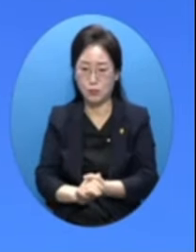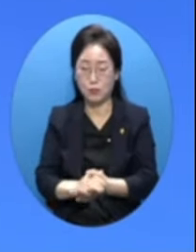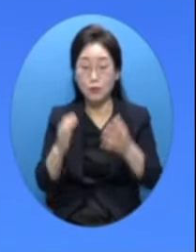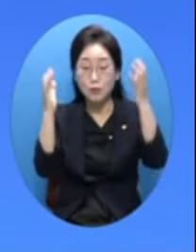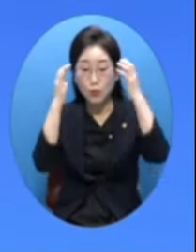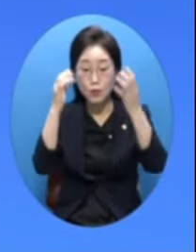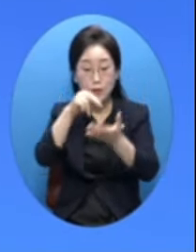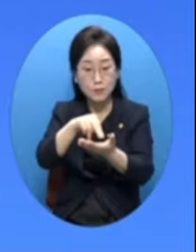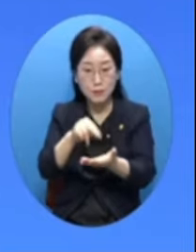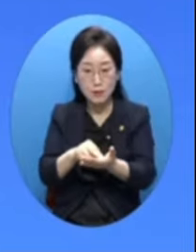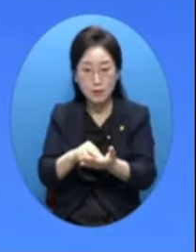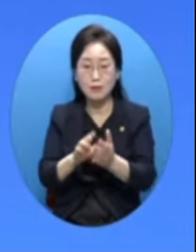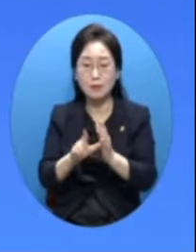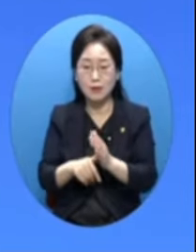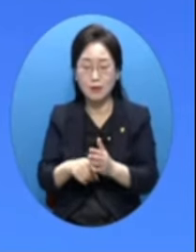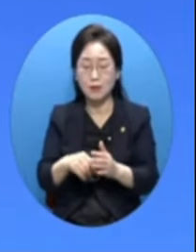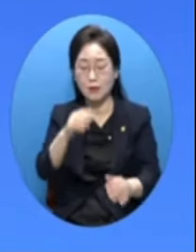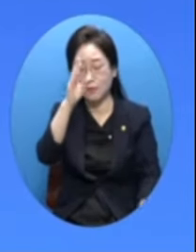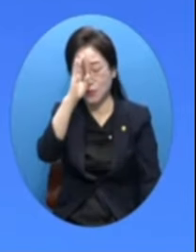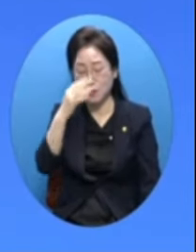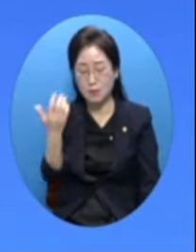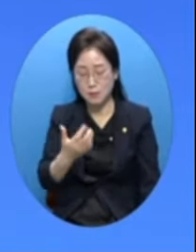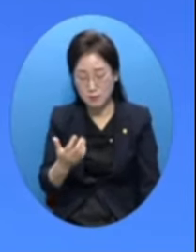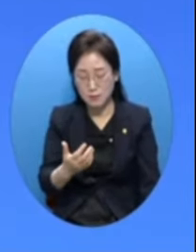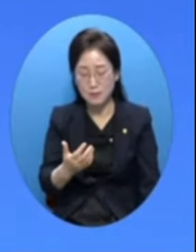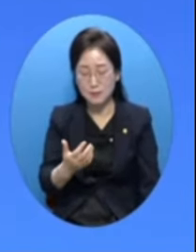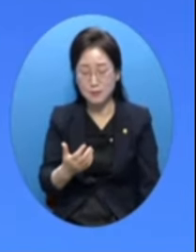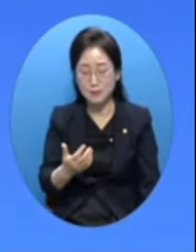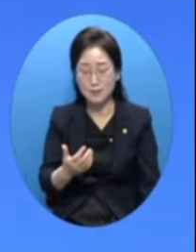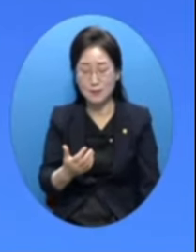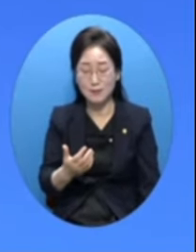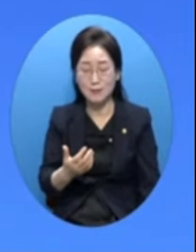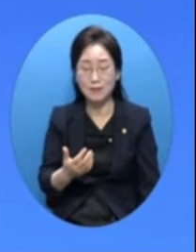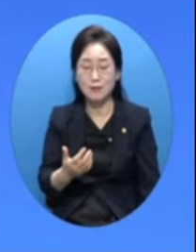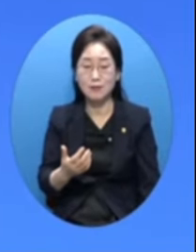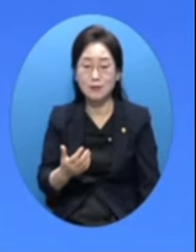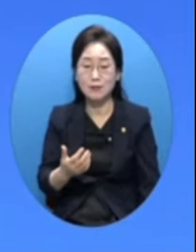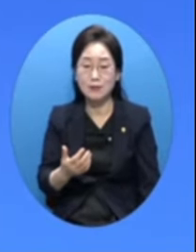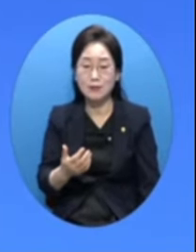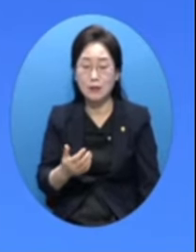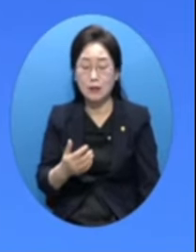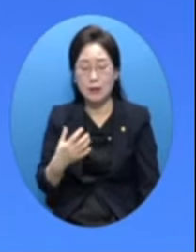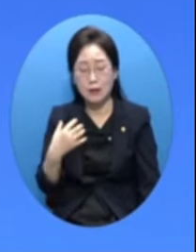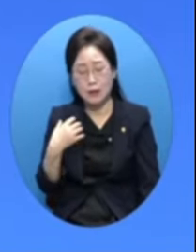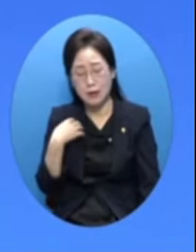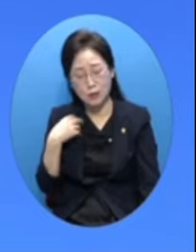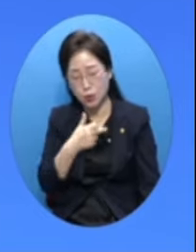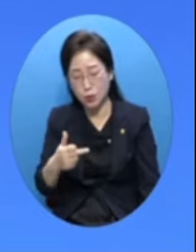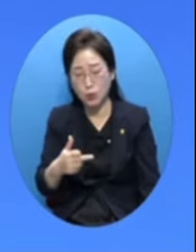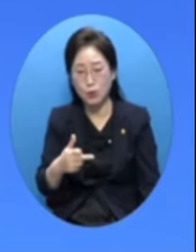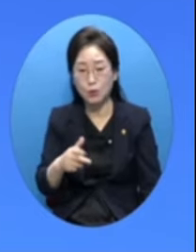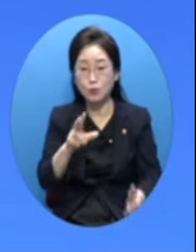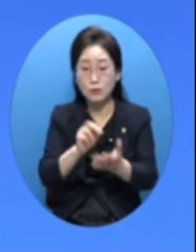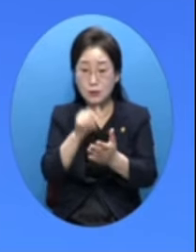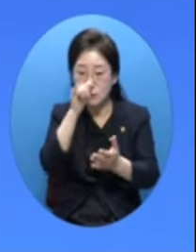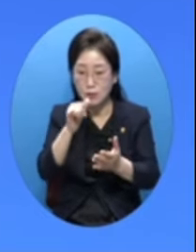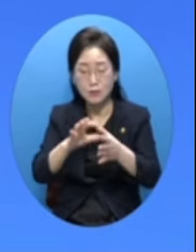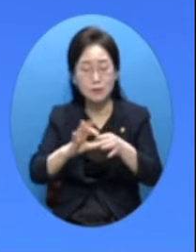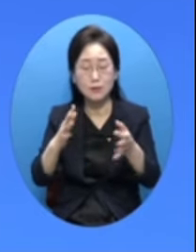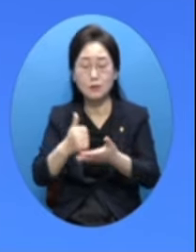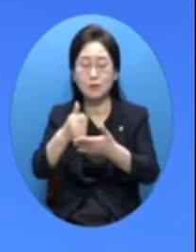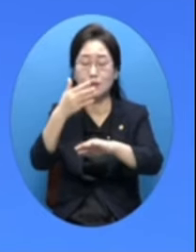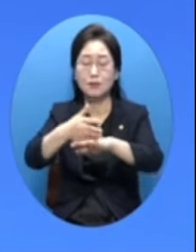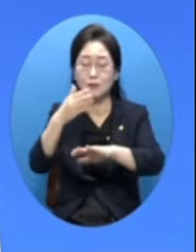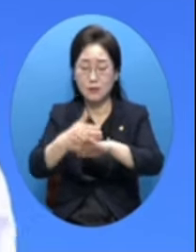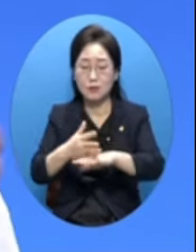처했어도 내가 몸이 아파 질병에 가운데 있다고 할지라도 감당할 수 없는 큰 문제 있다고 할지라도 주 앞에